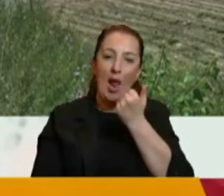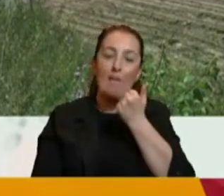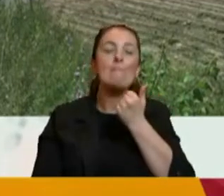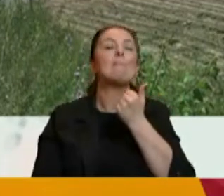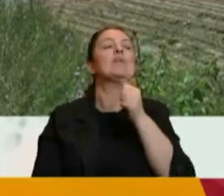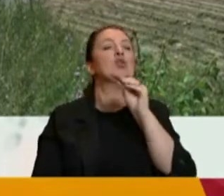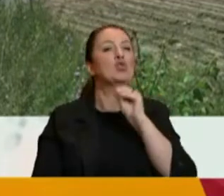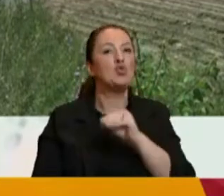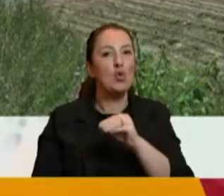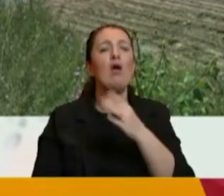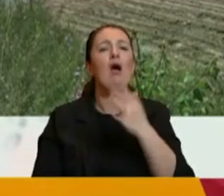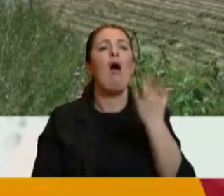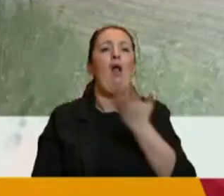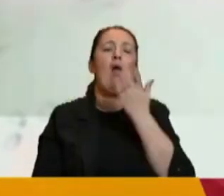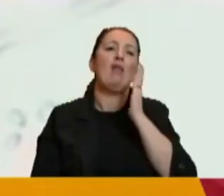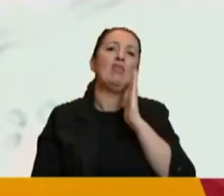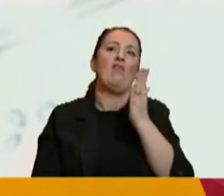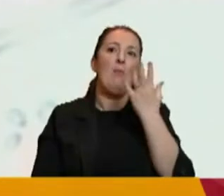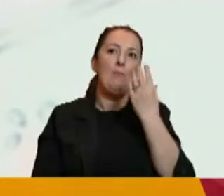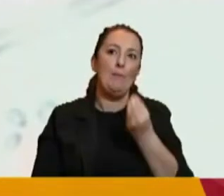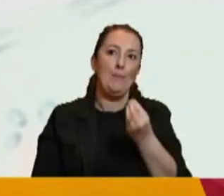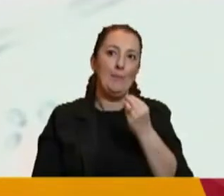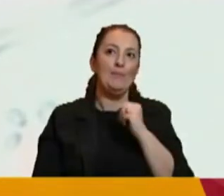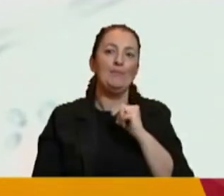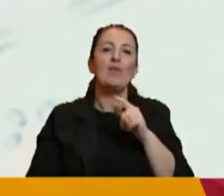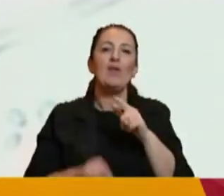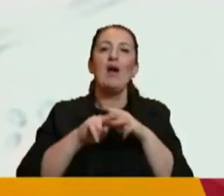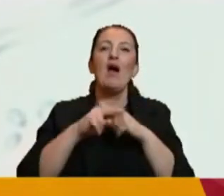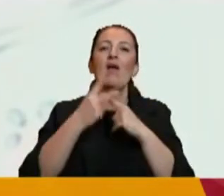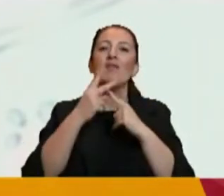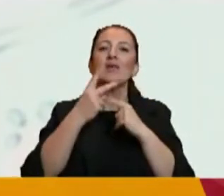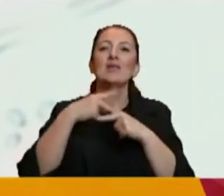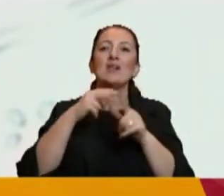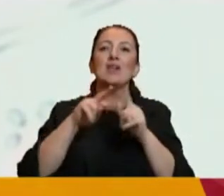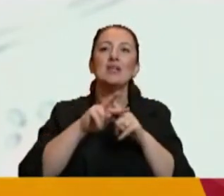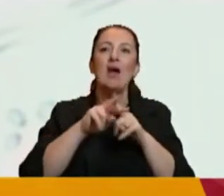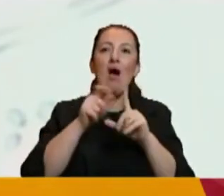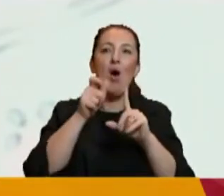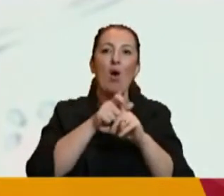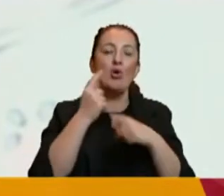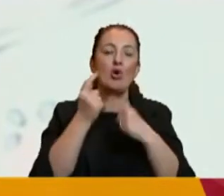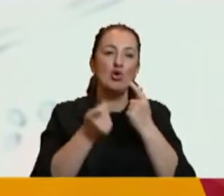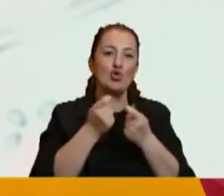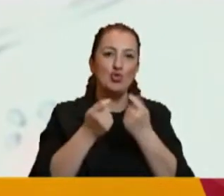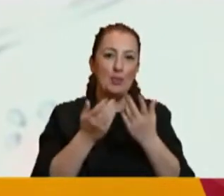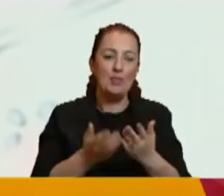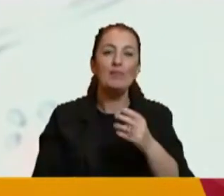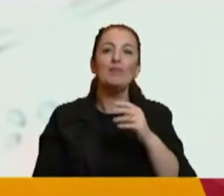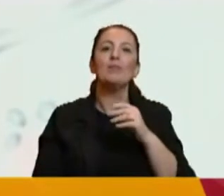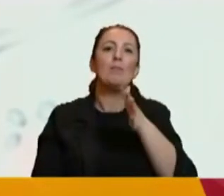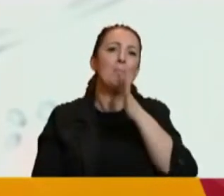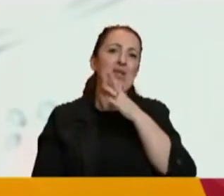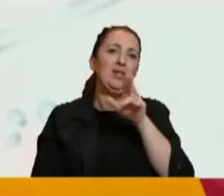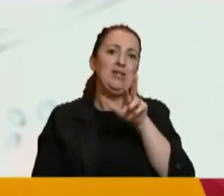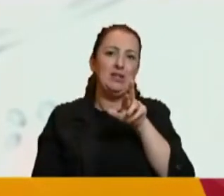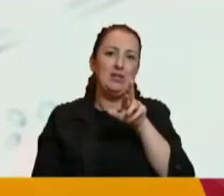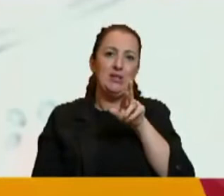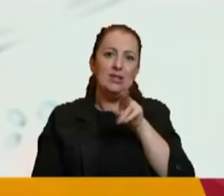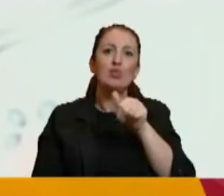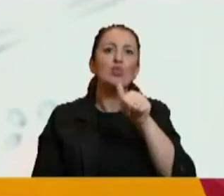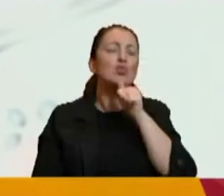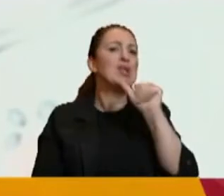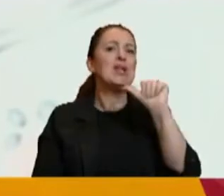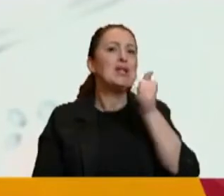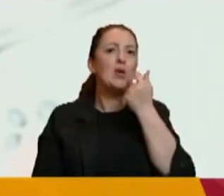tamamladık halen devam ediyor şu fazla koruma çalışmalarına gelince bildiğiniz gibi suyun